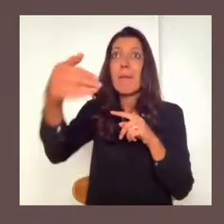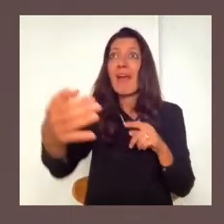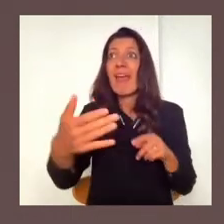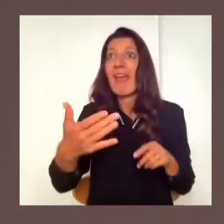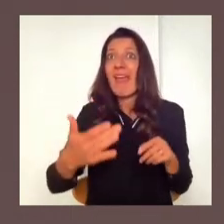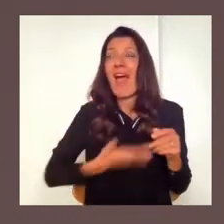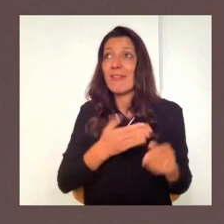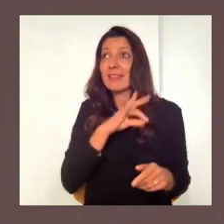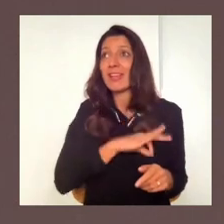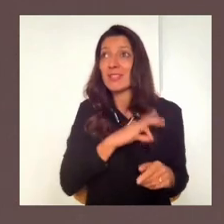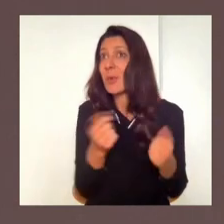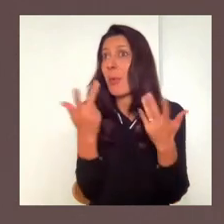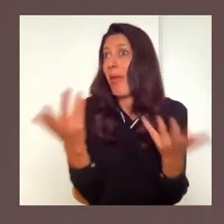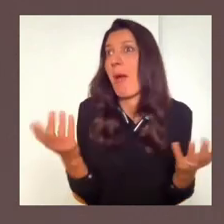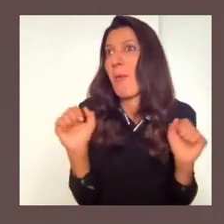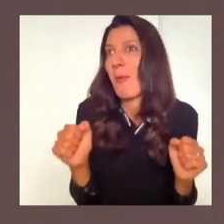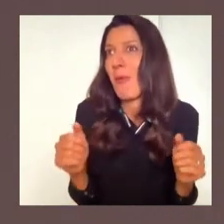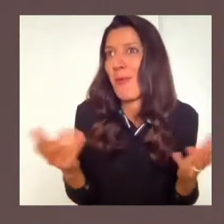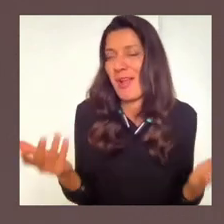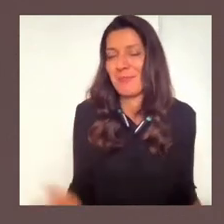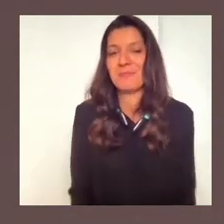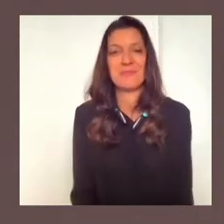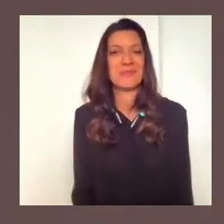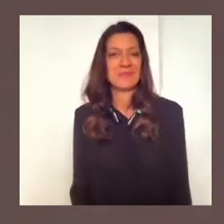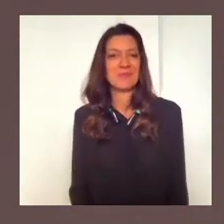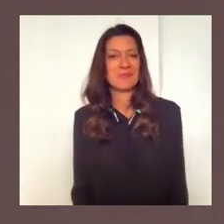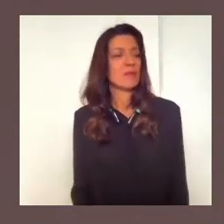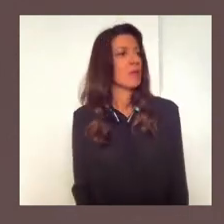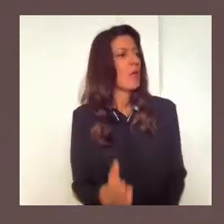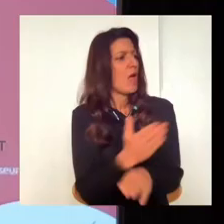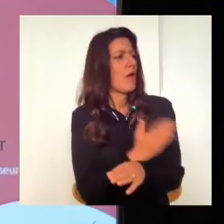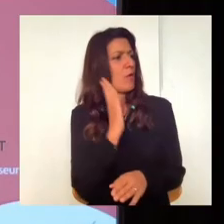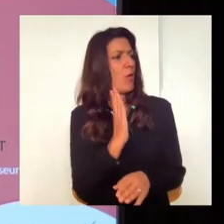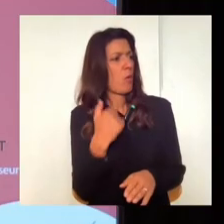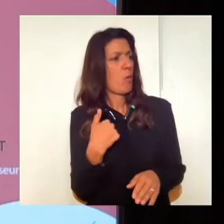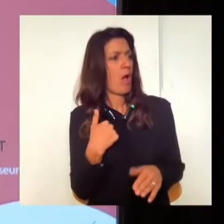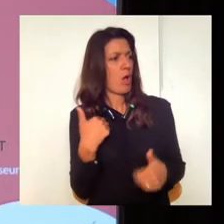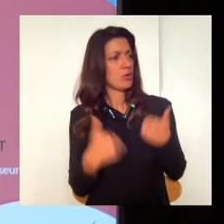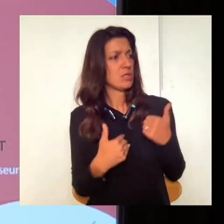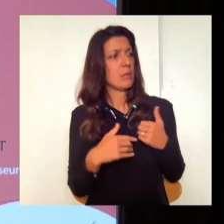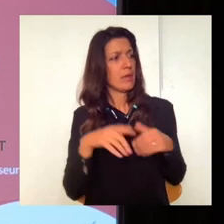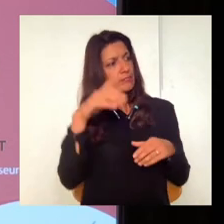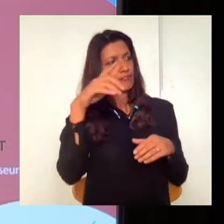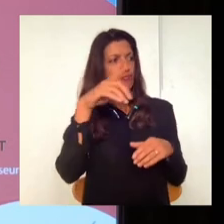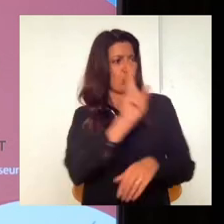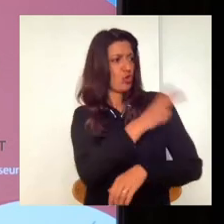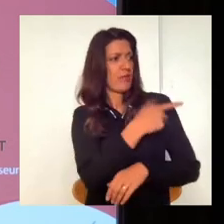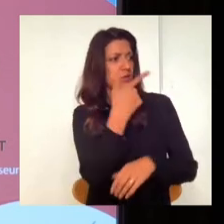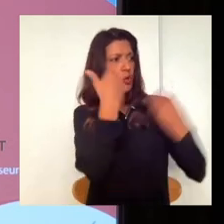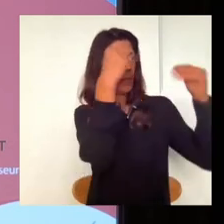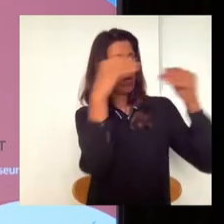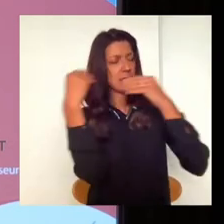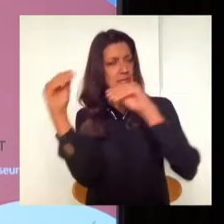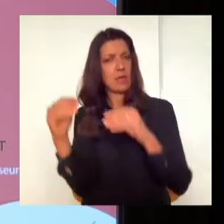acquérir après avoir payé cela? Avant d'être handicapé, j'étais patron de deux magasins et je vous garantis que je n'étais pas